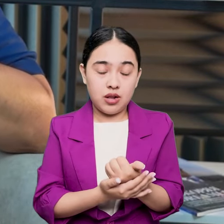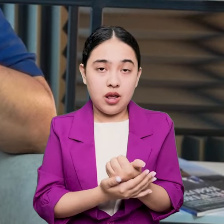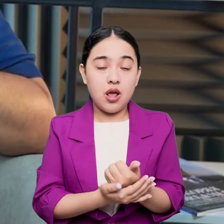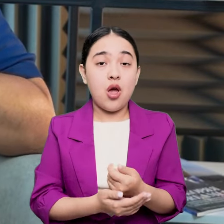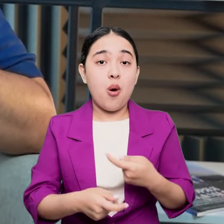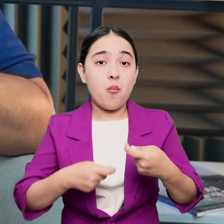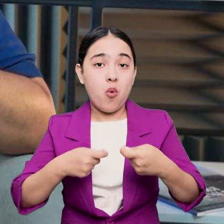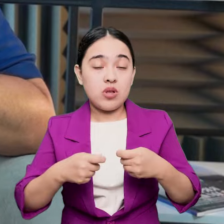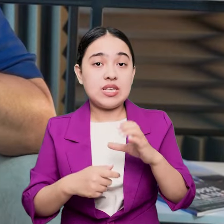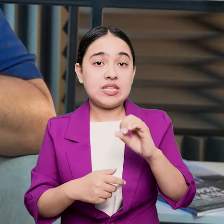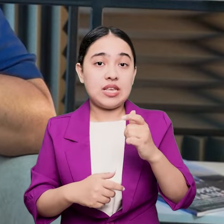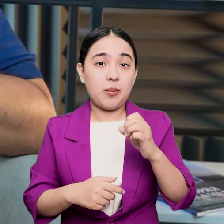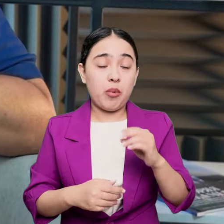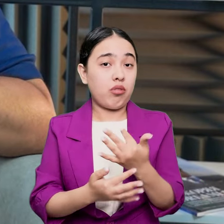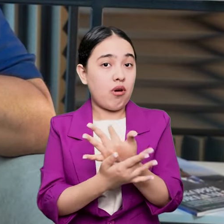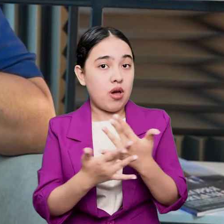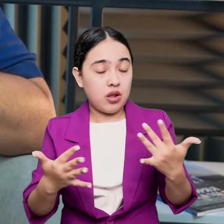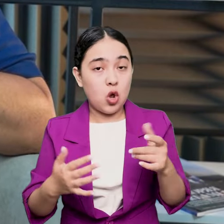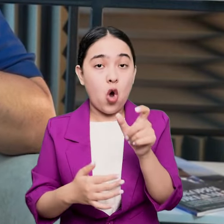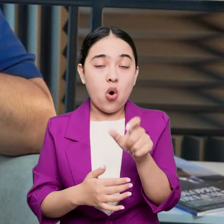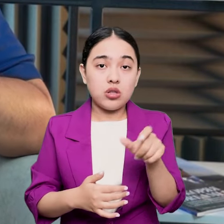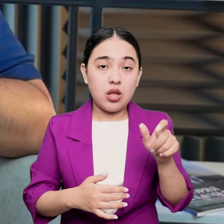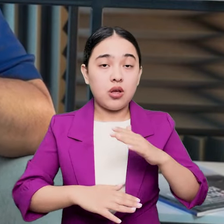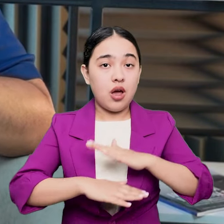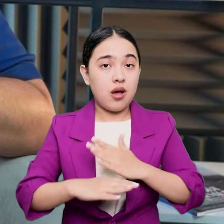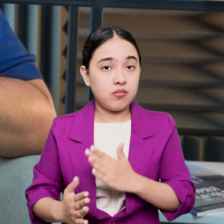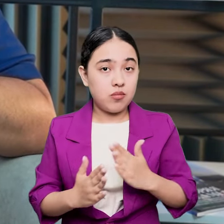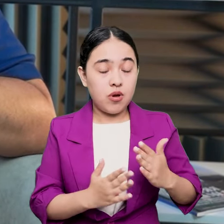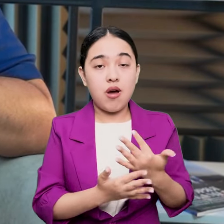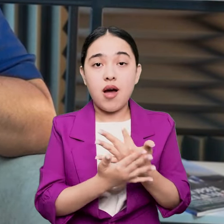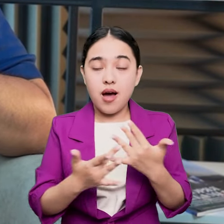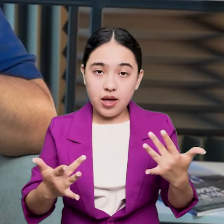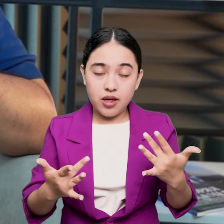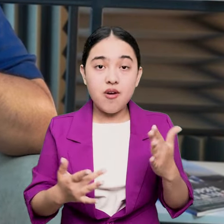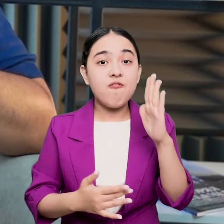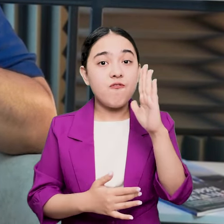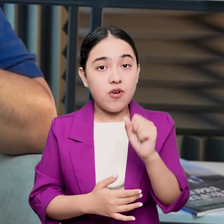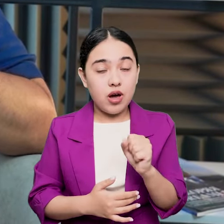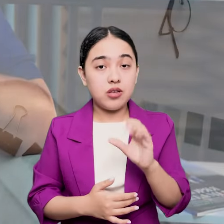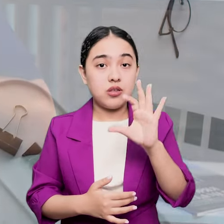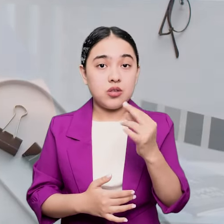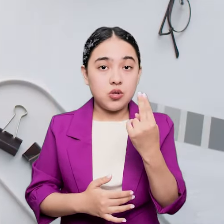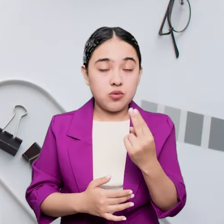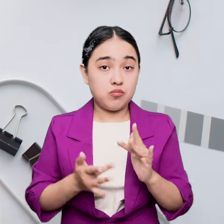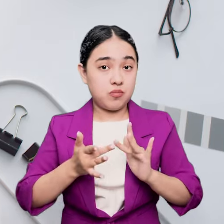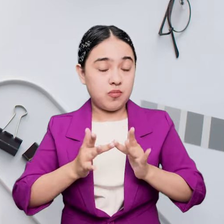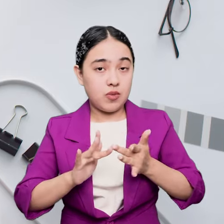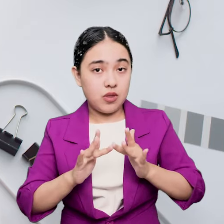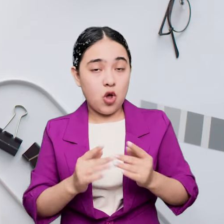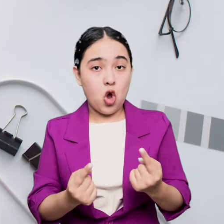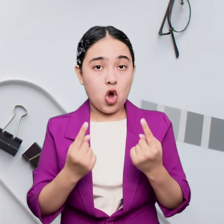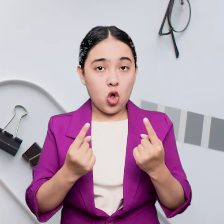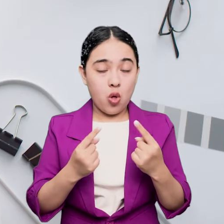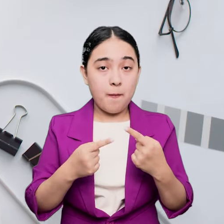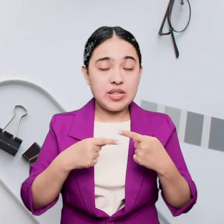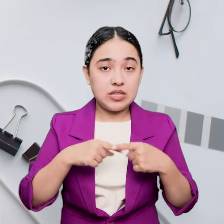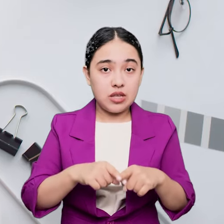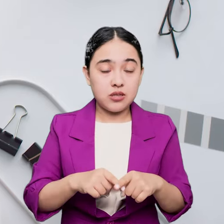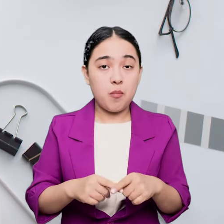Ya'ni bozor segmentlari har xil, odamlarning xulq-atvori har xil va ijtimoiy tarmoqlarga, global